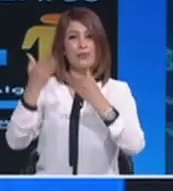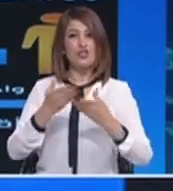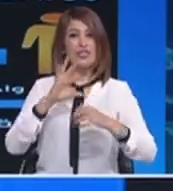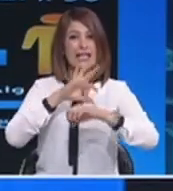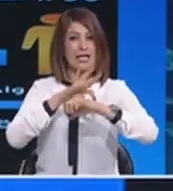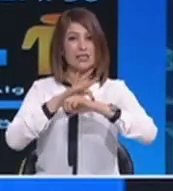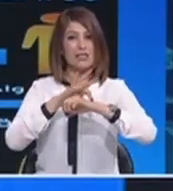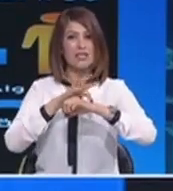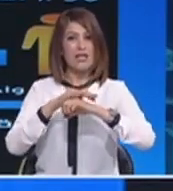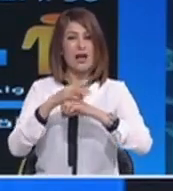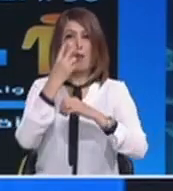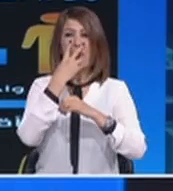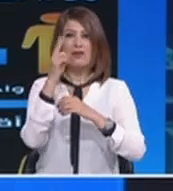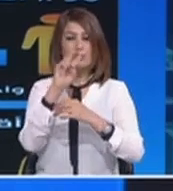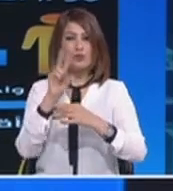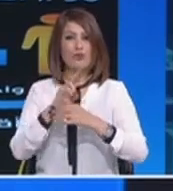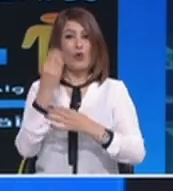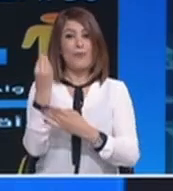يشوفوا البيبي